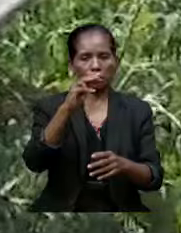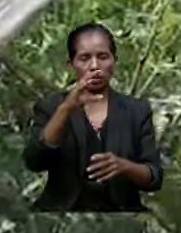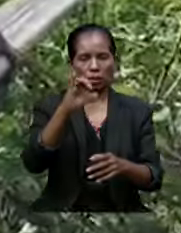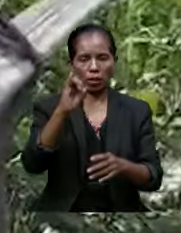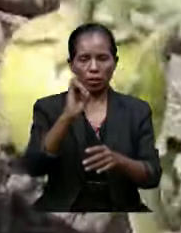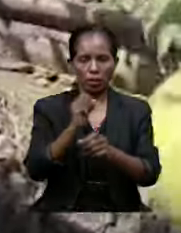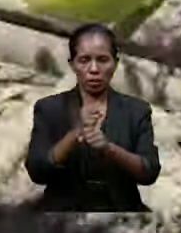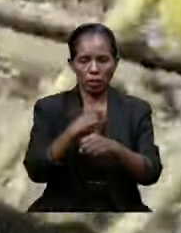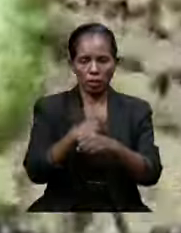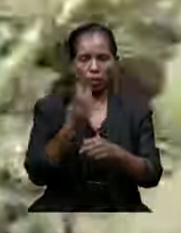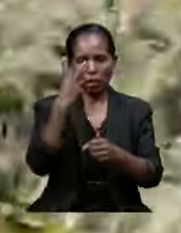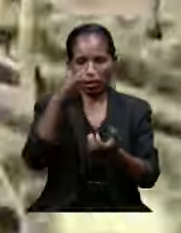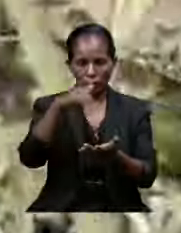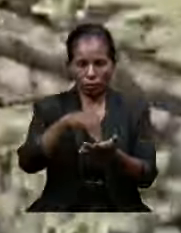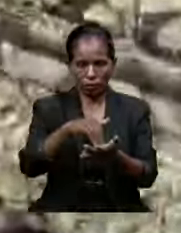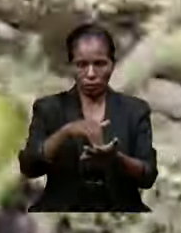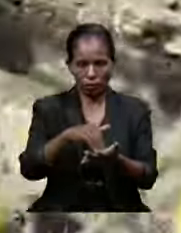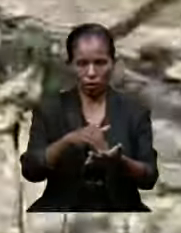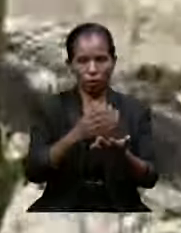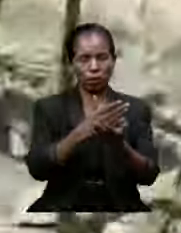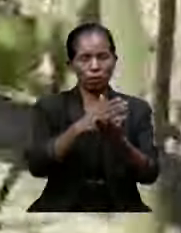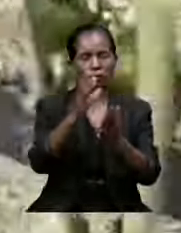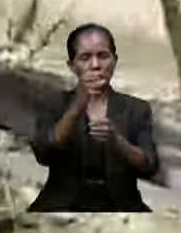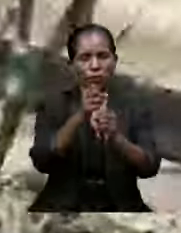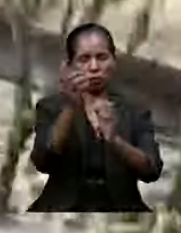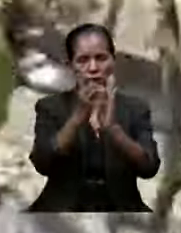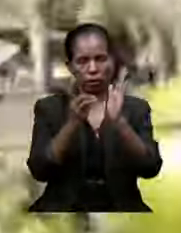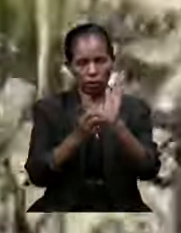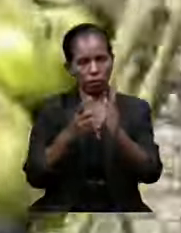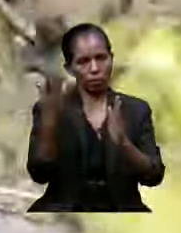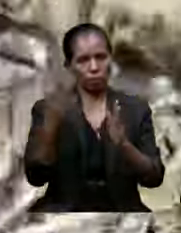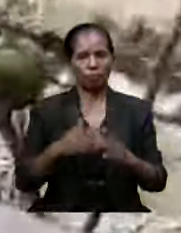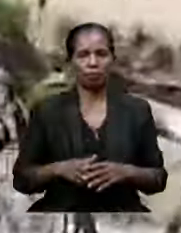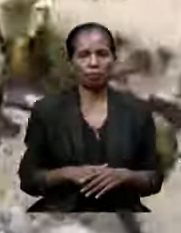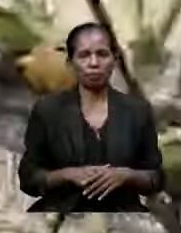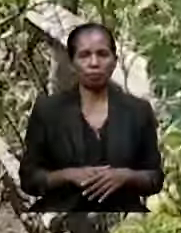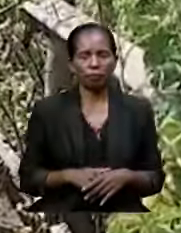filafali verifikasaun hafen atualiza dadus refere. Tito Silva, ZMN.